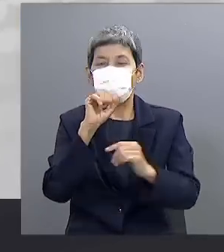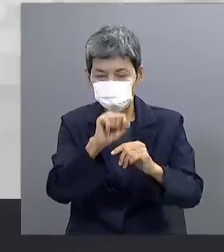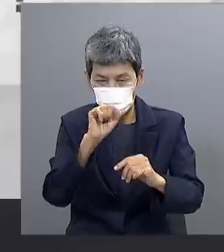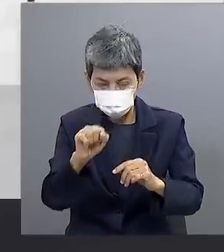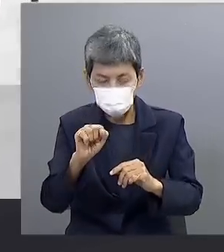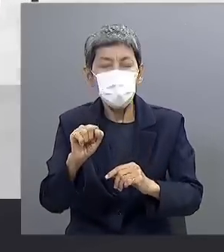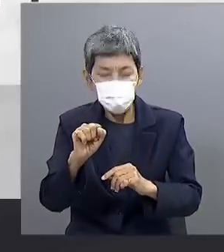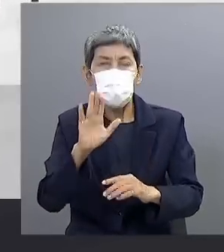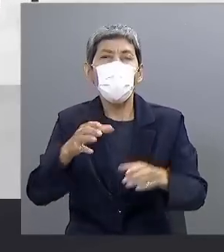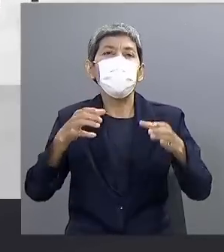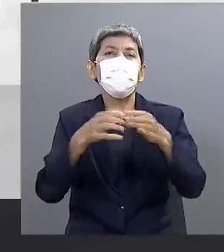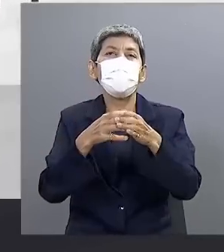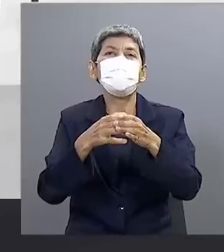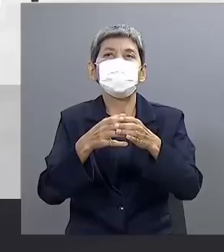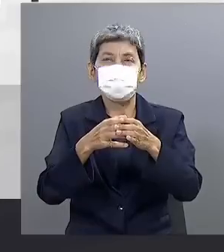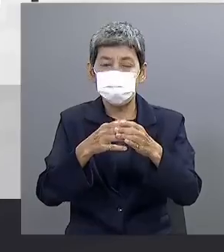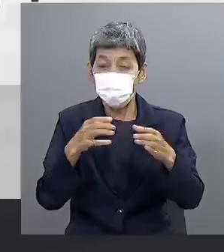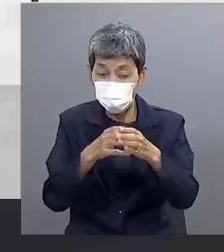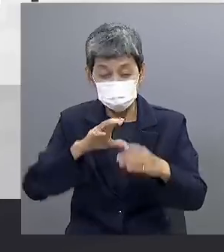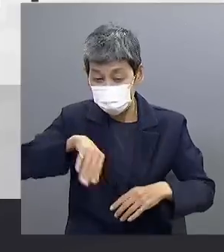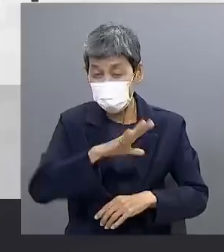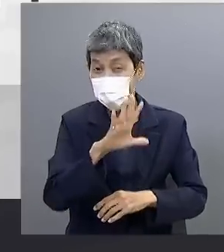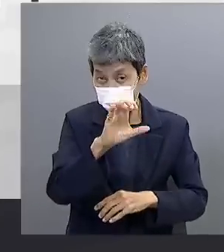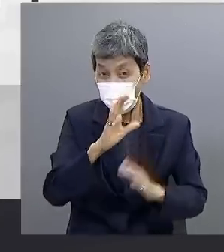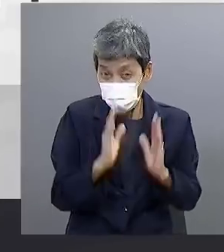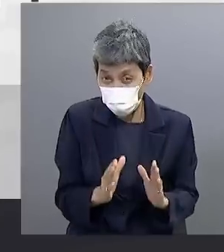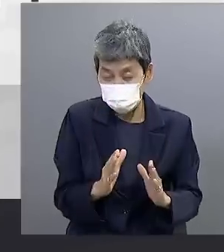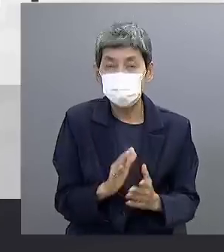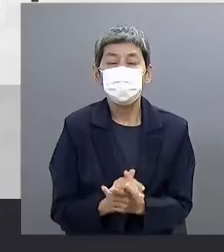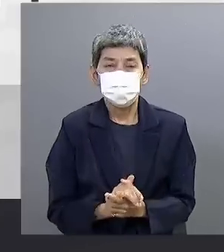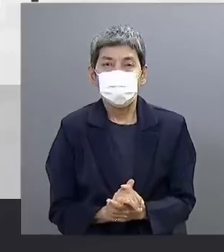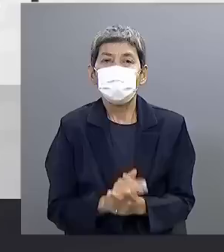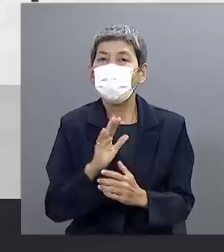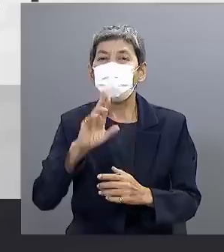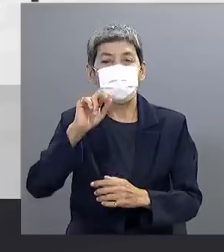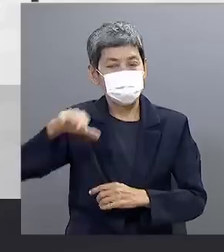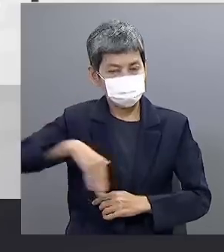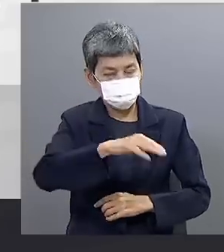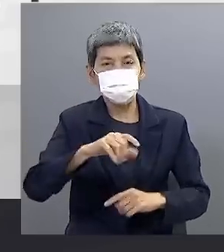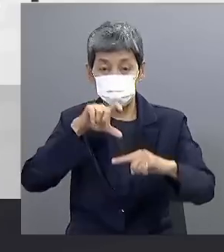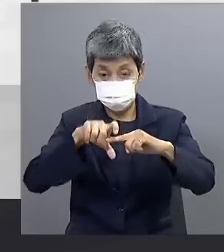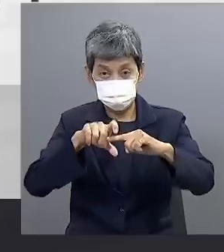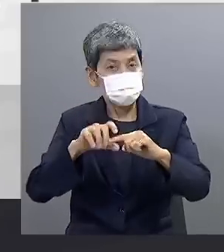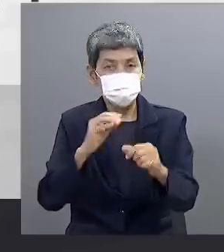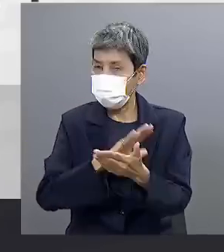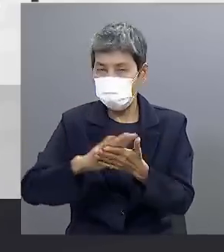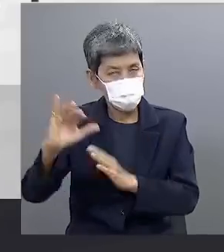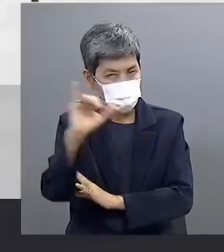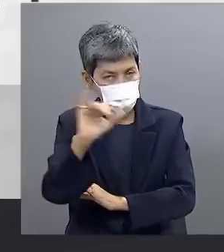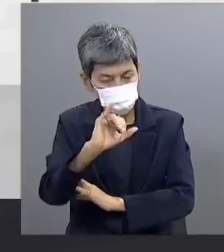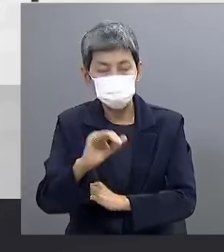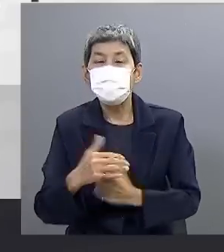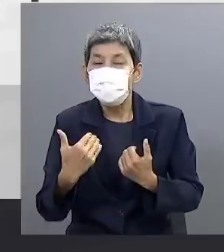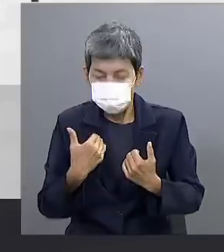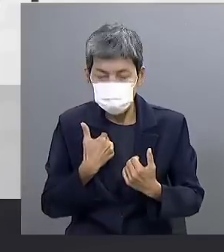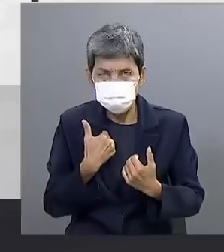ทั้งพรรคจากทั้งหมด500คนของทั้งสภาตามสูตรนี้ยังไม่จบค่ะตามสูตรนี้มีคำว่าพึง